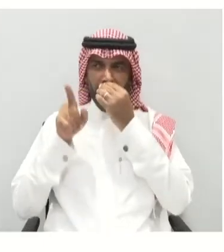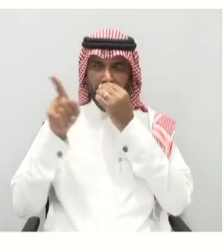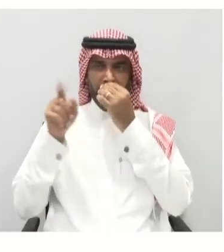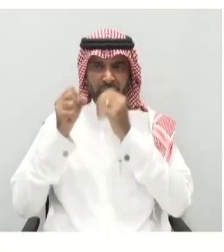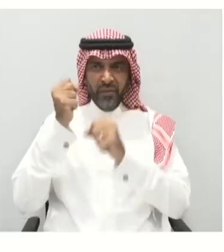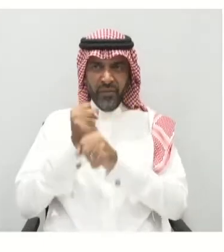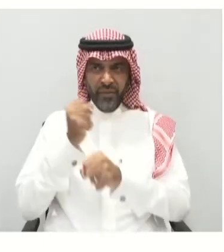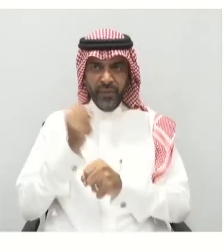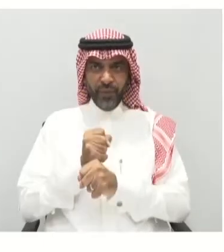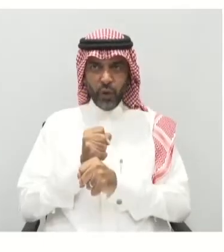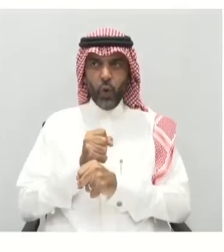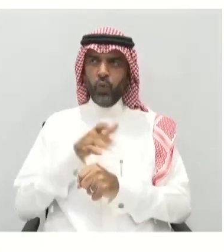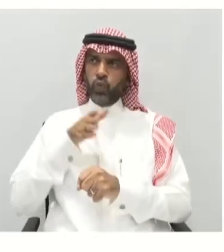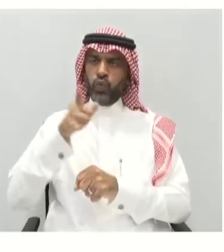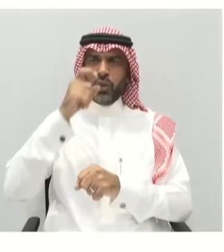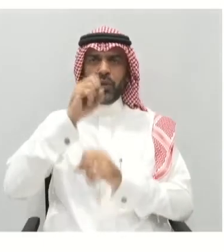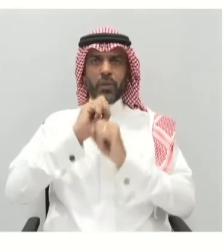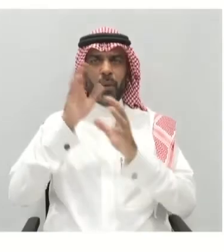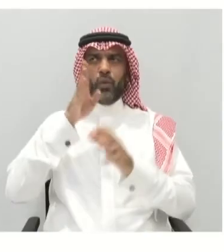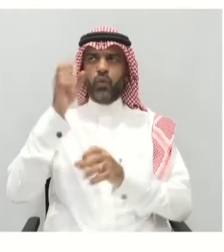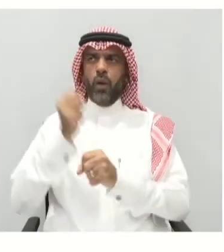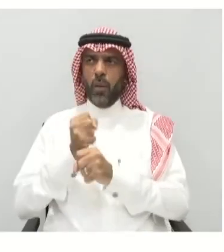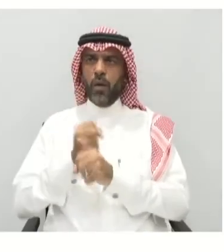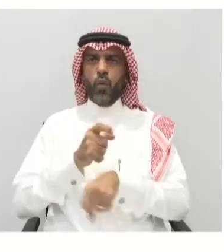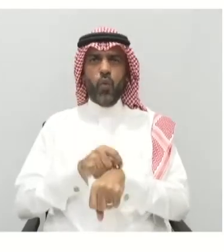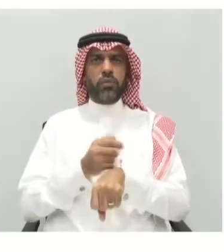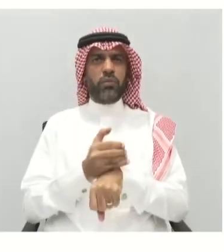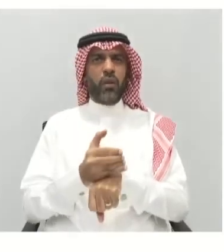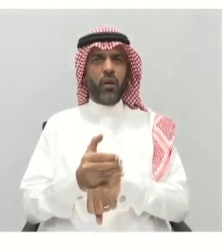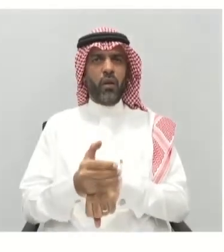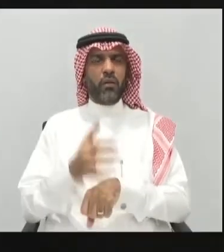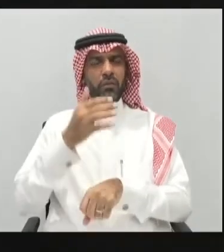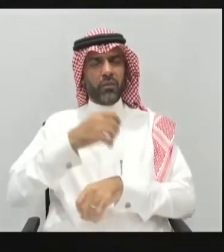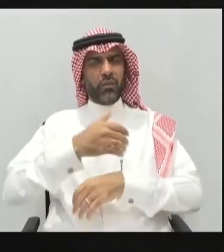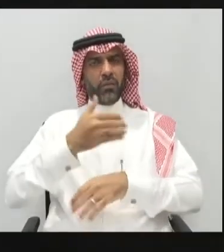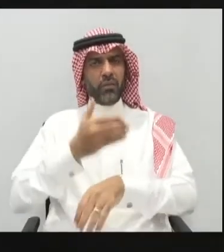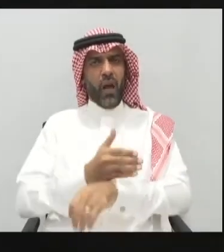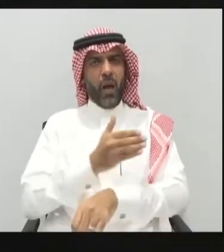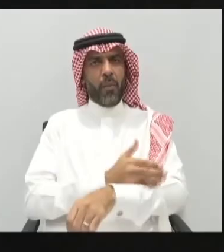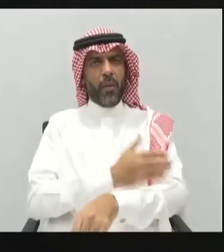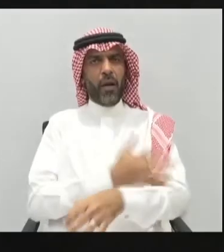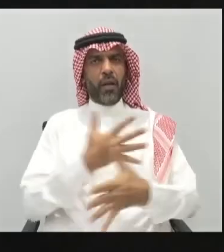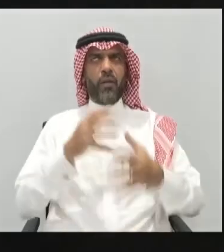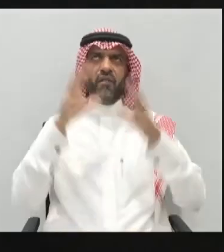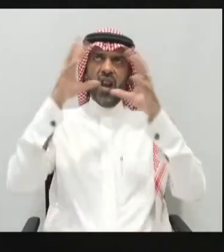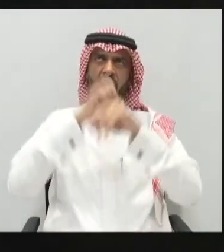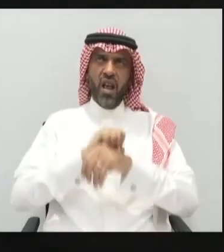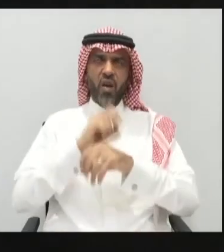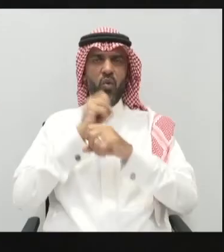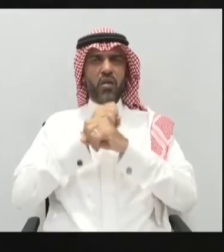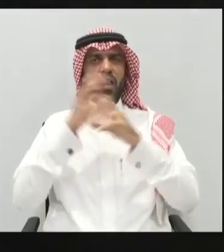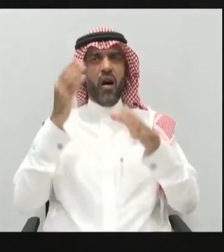مثلا يعمل اعمال شاقه ويعمل اعمالهم متعبه ويعمل ليلا النهار